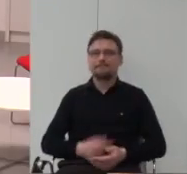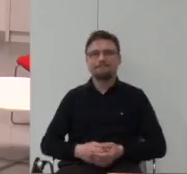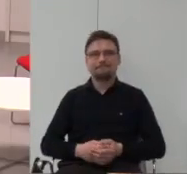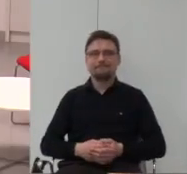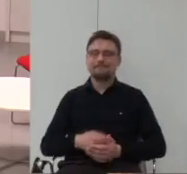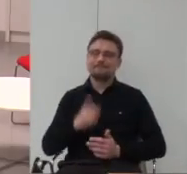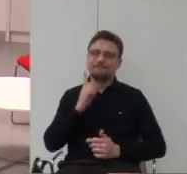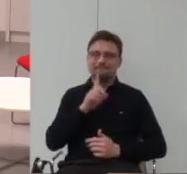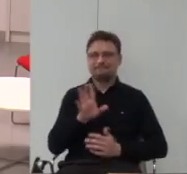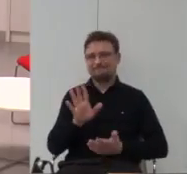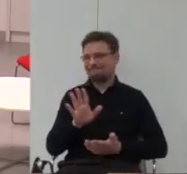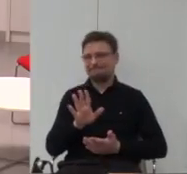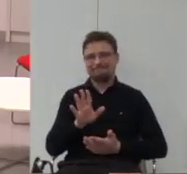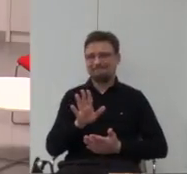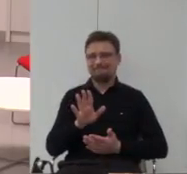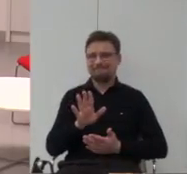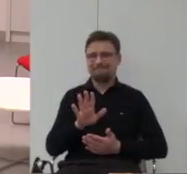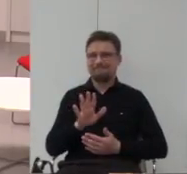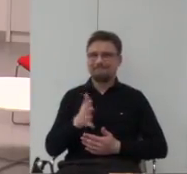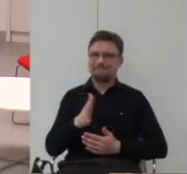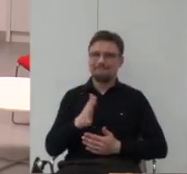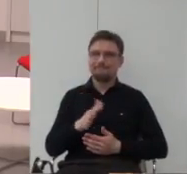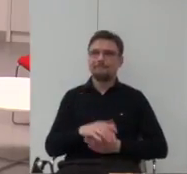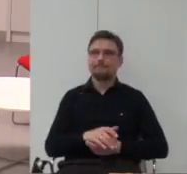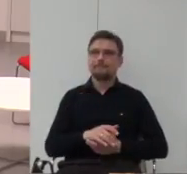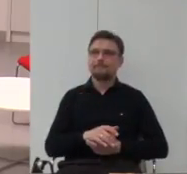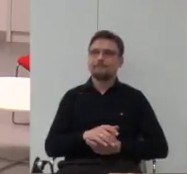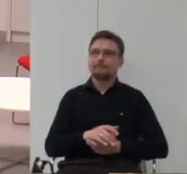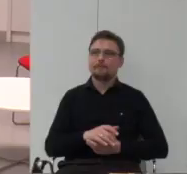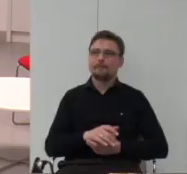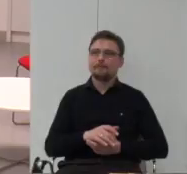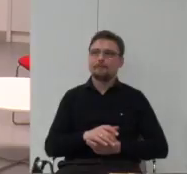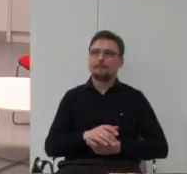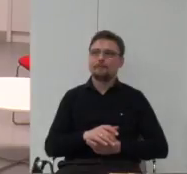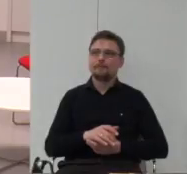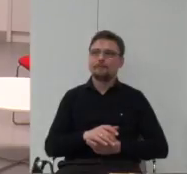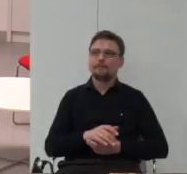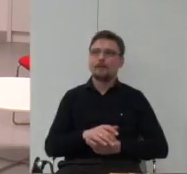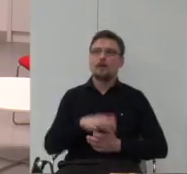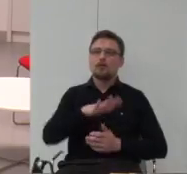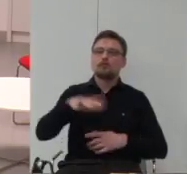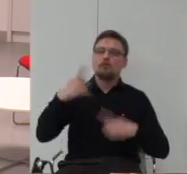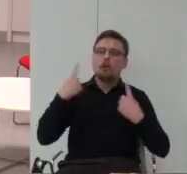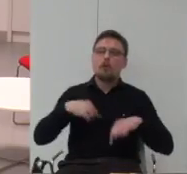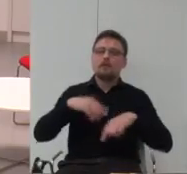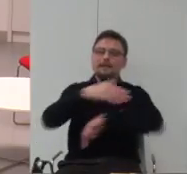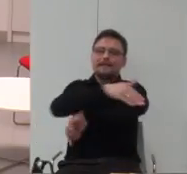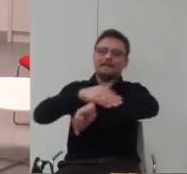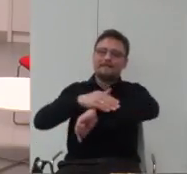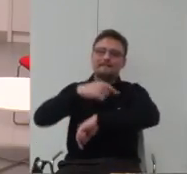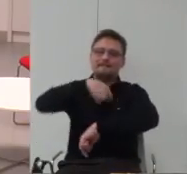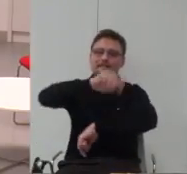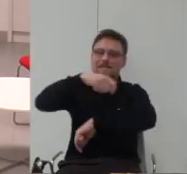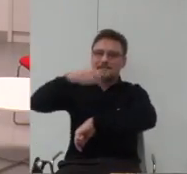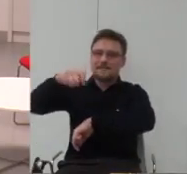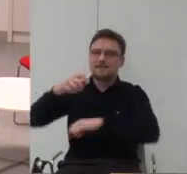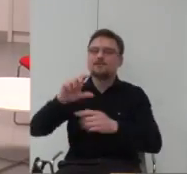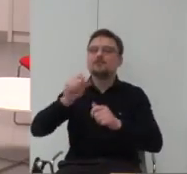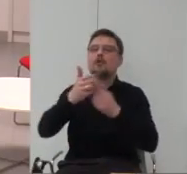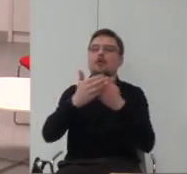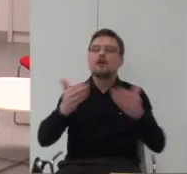wielkiego przypływu mieszkańców do stolicy. Rzeczywistość zweryfikowała te poglądy, między innymi poprzez